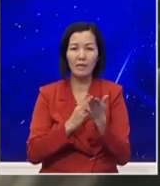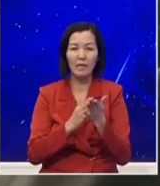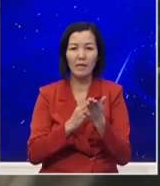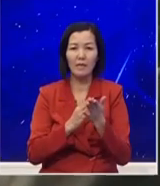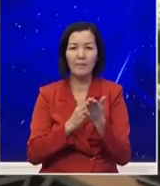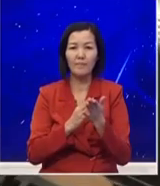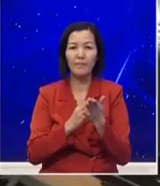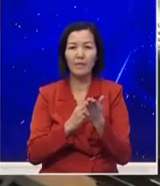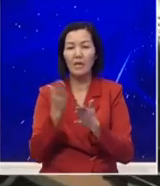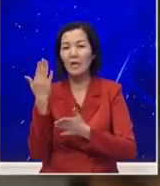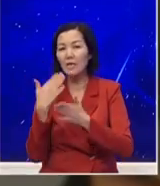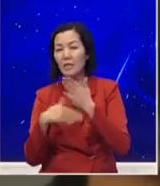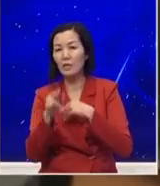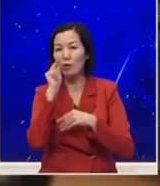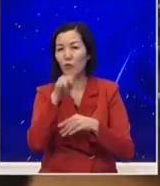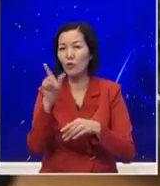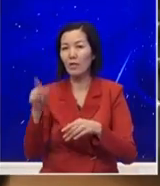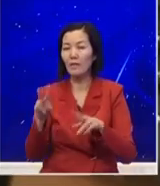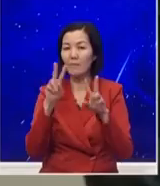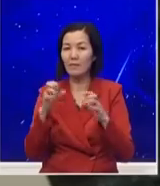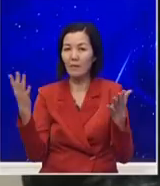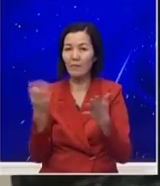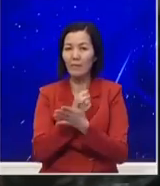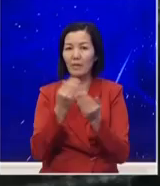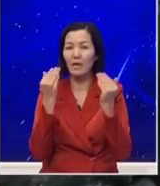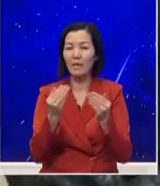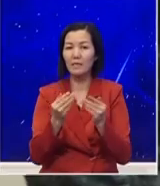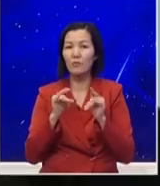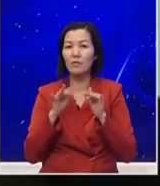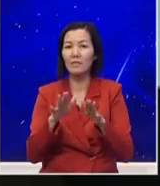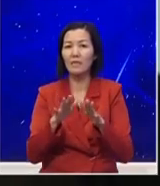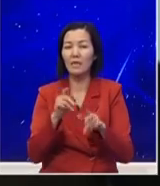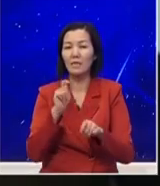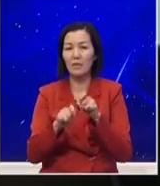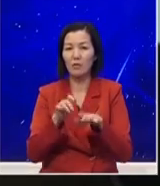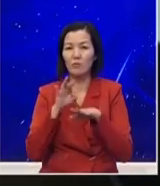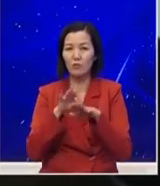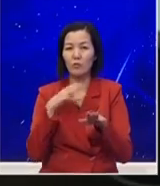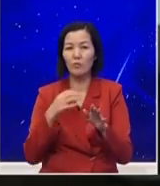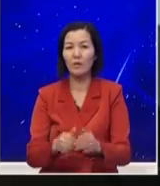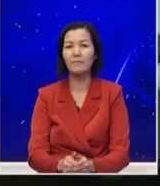қызметкерлері бойтақ салауға тырысқан күдіктіні іздеп тапты. Қазір осы іске қатысты тергеу жүргізілуде.